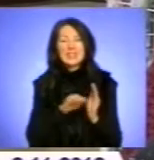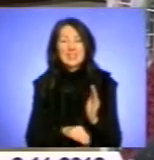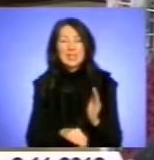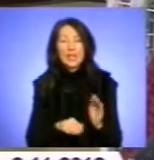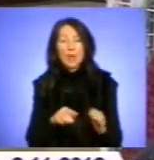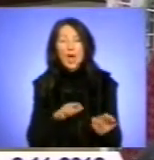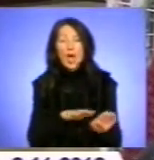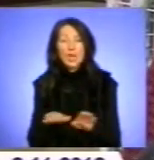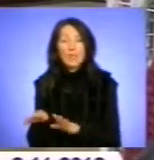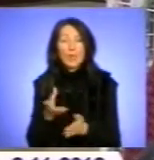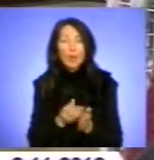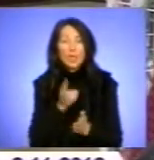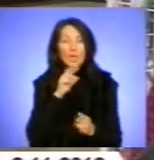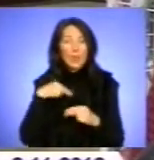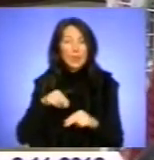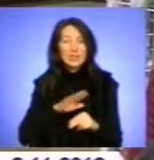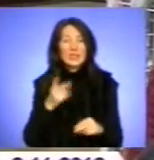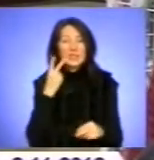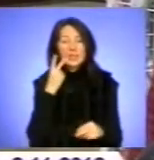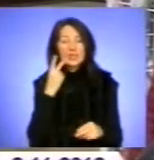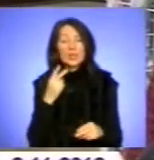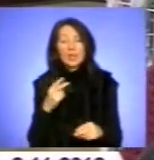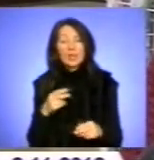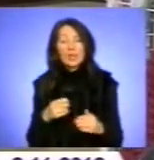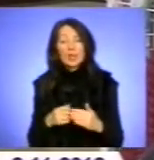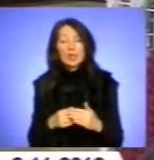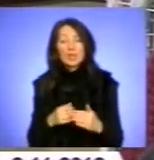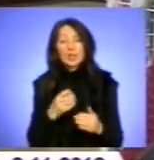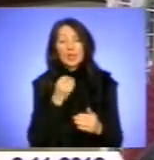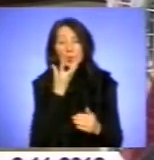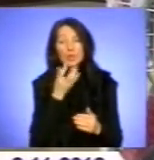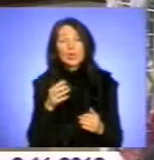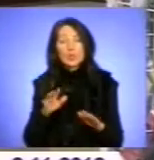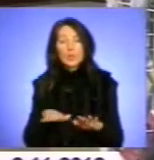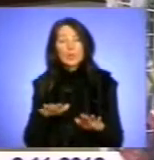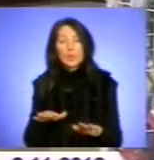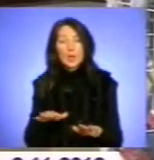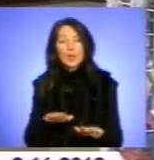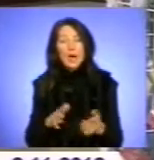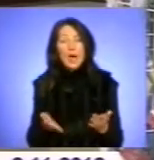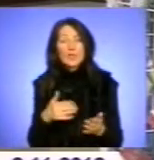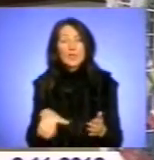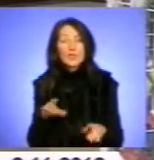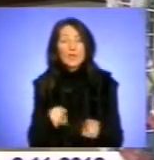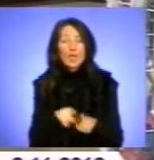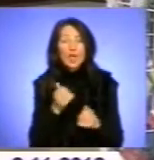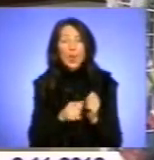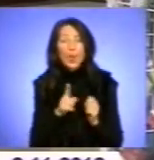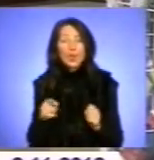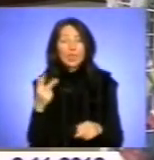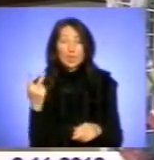праці, не завжди престижні вакансії, але все-таки кожен